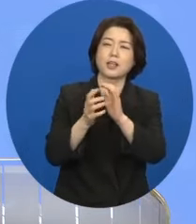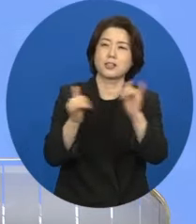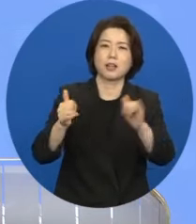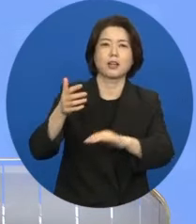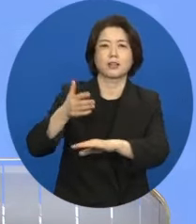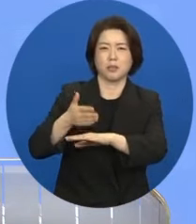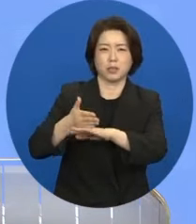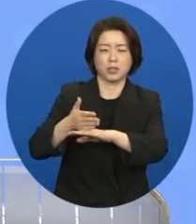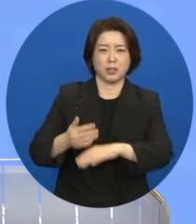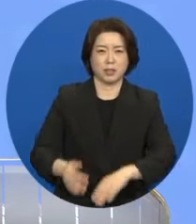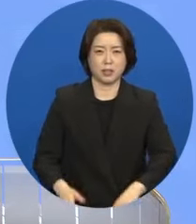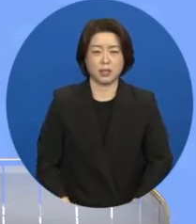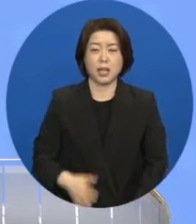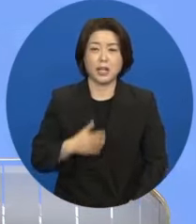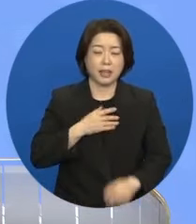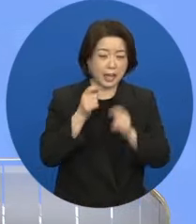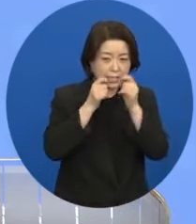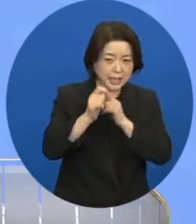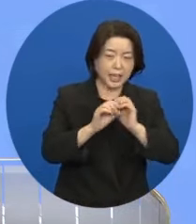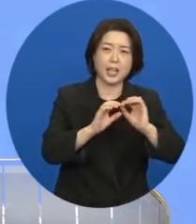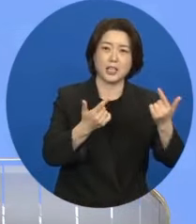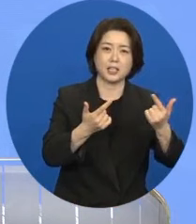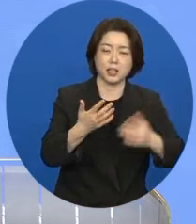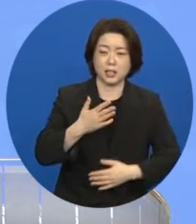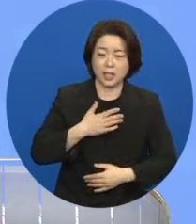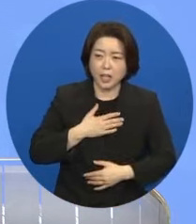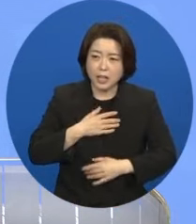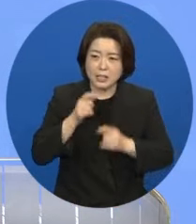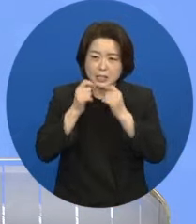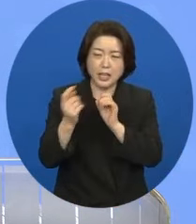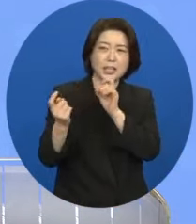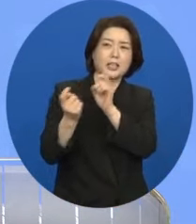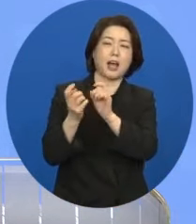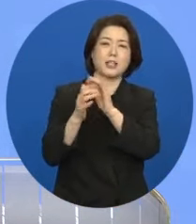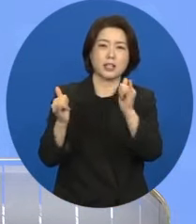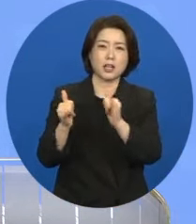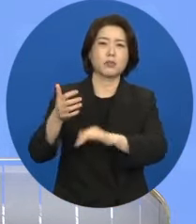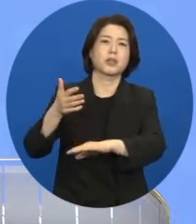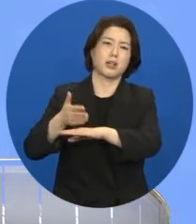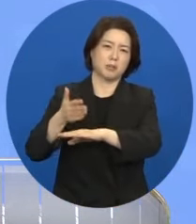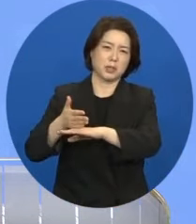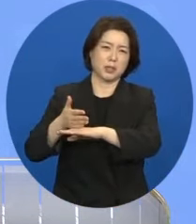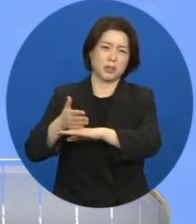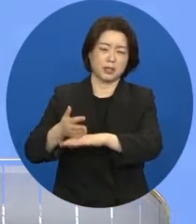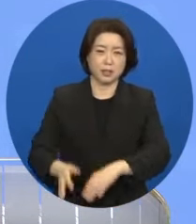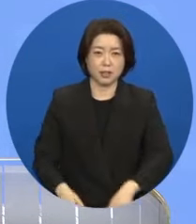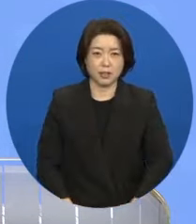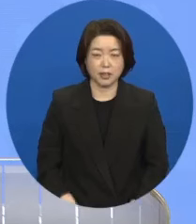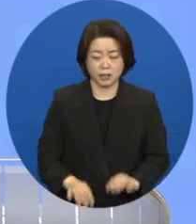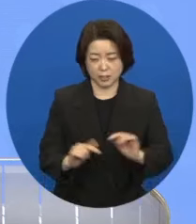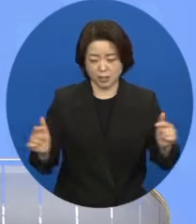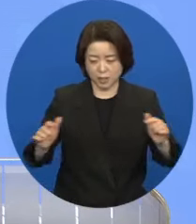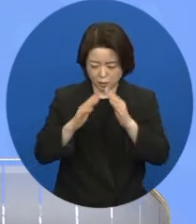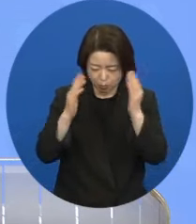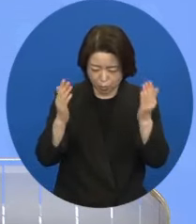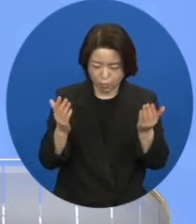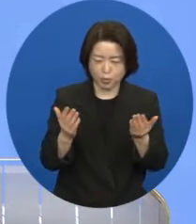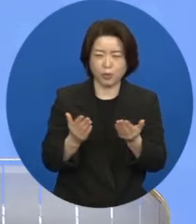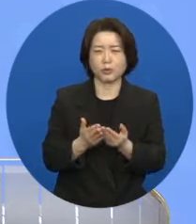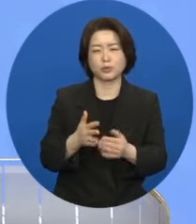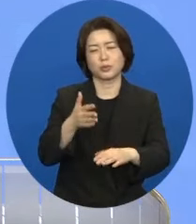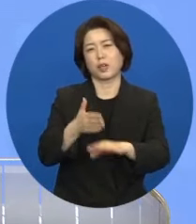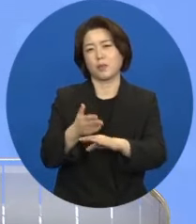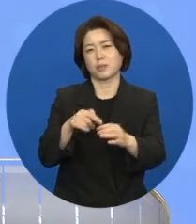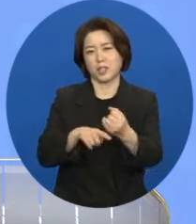감사합니다 제가 사기꾼이 아니라 사기를 당한 것이 감사합니다 이렇게 하는 거 이가